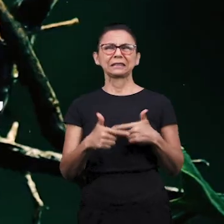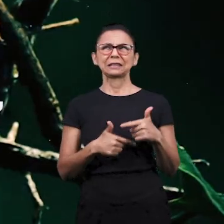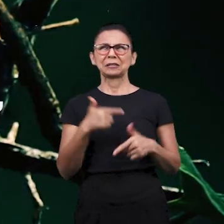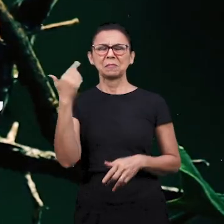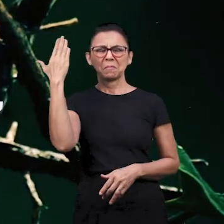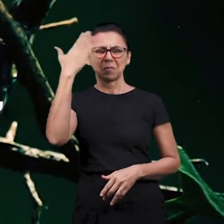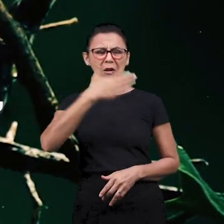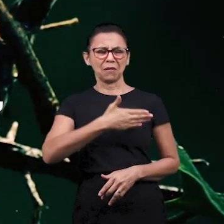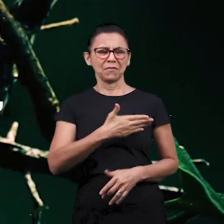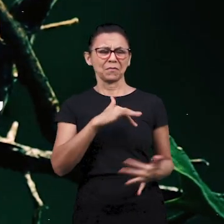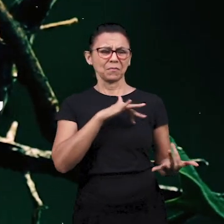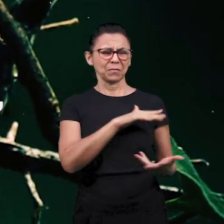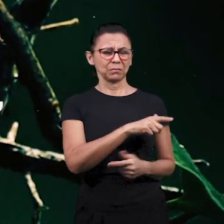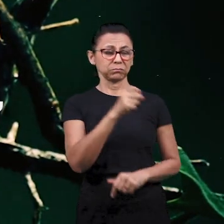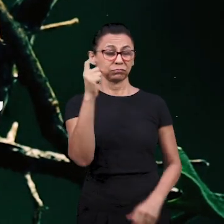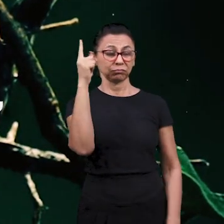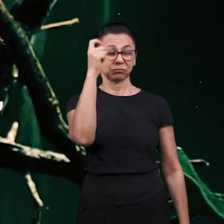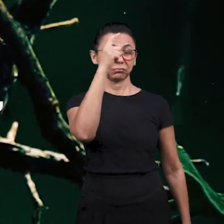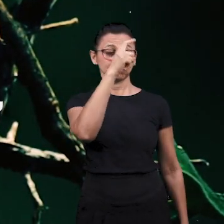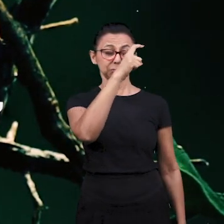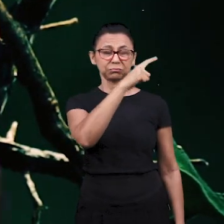Несмотря на испытания,